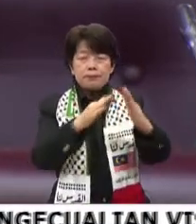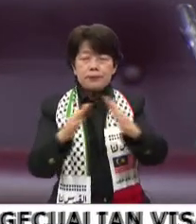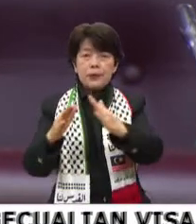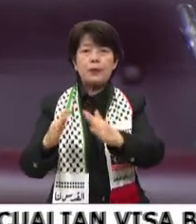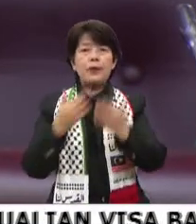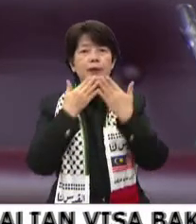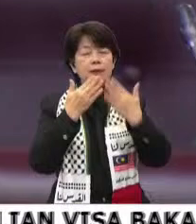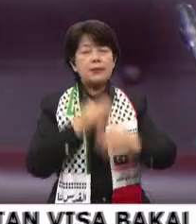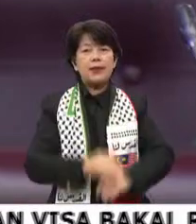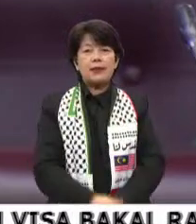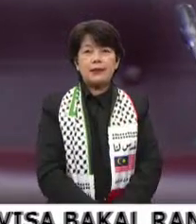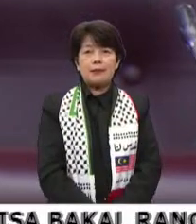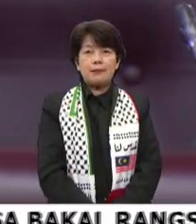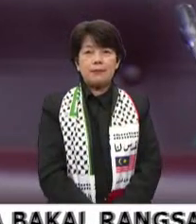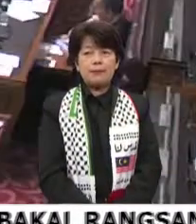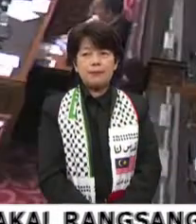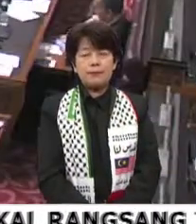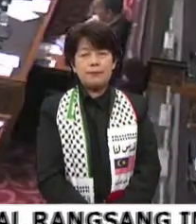terima